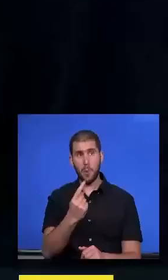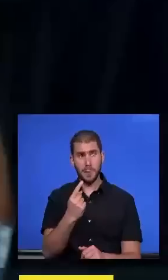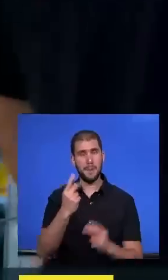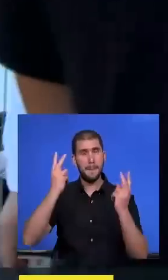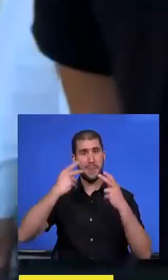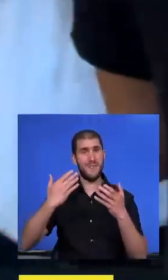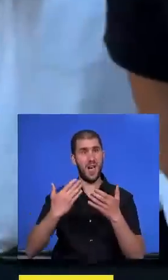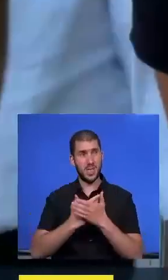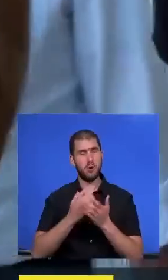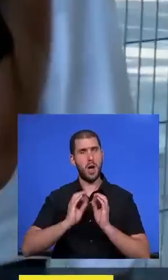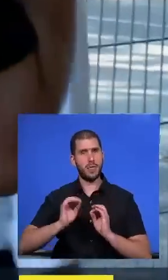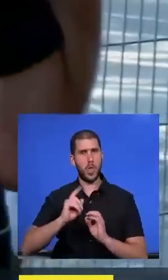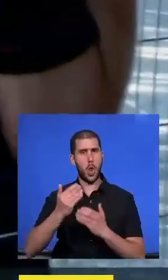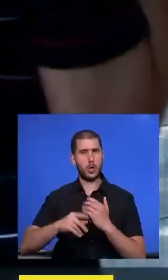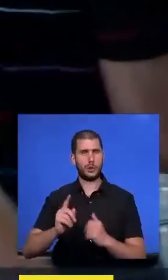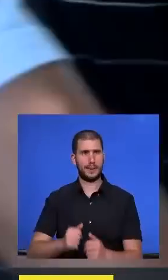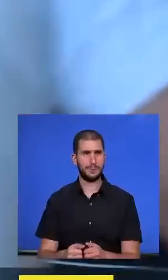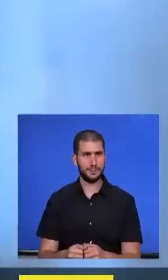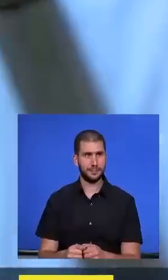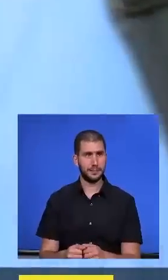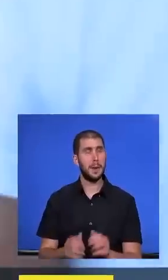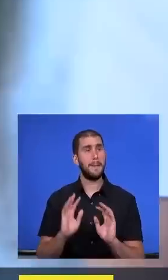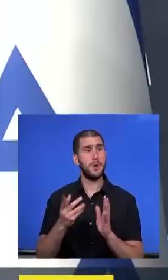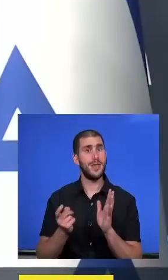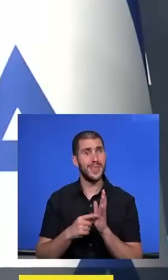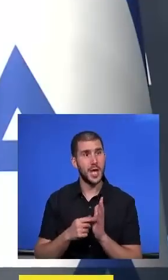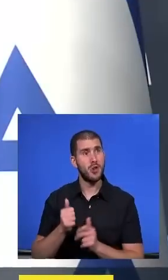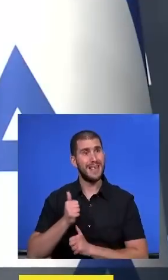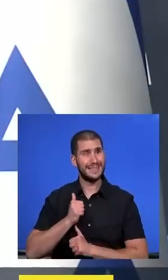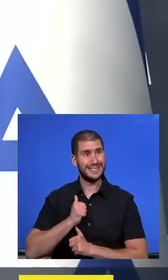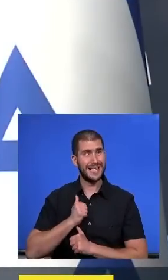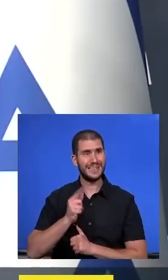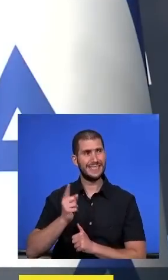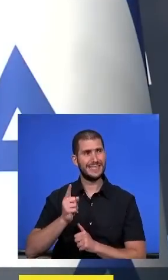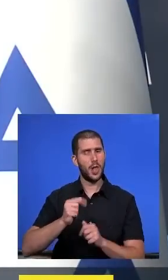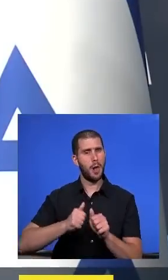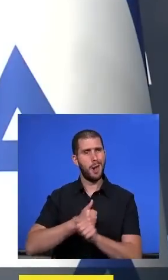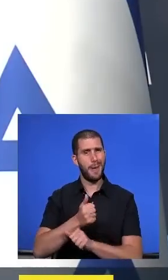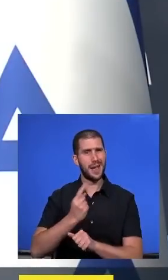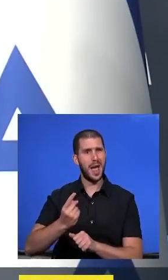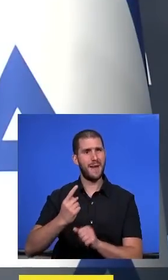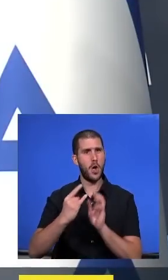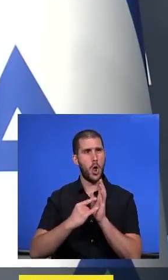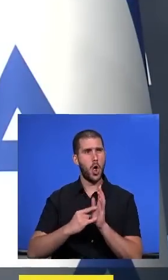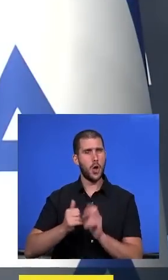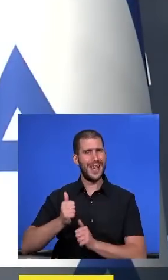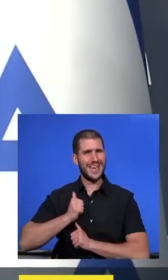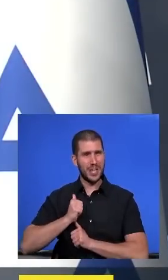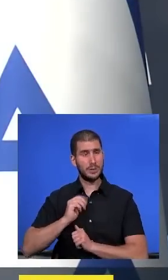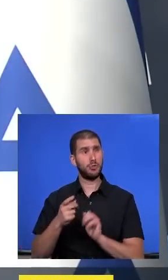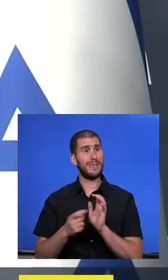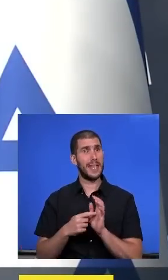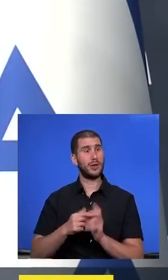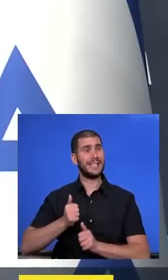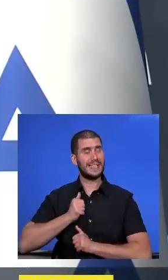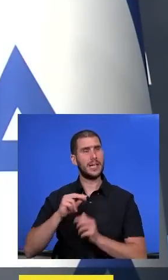החדש עדיין אינו סופי. מה שנדרש לצהל זה לא מעקף לחוק גיוס, מה שנדרש לצהל